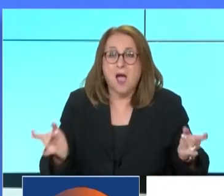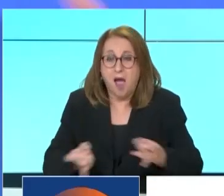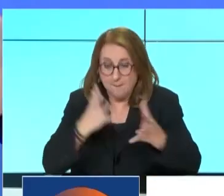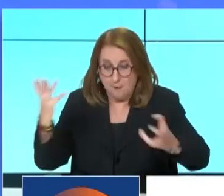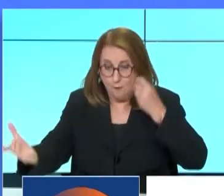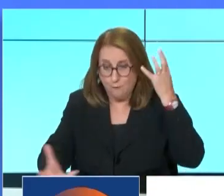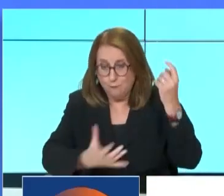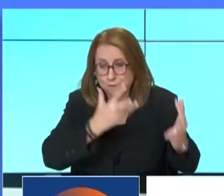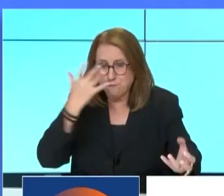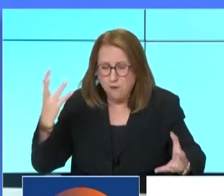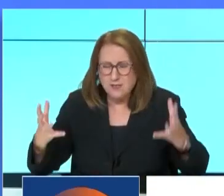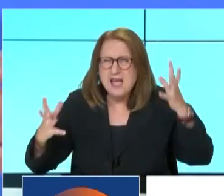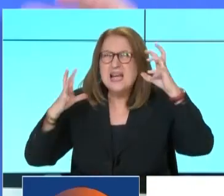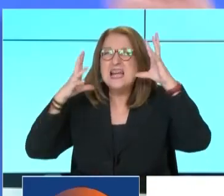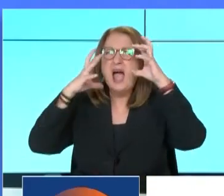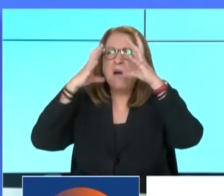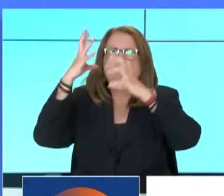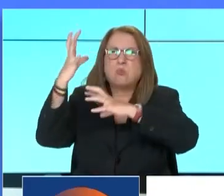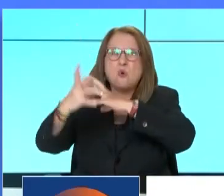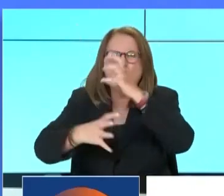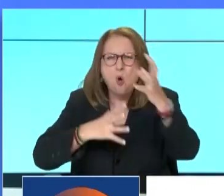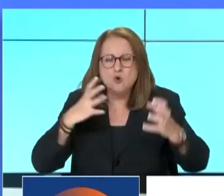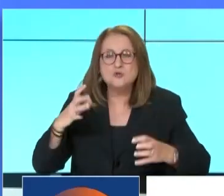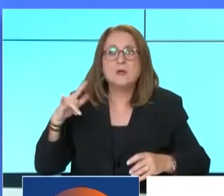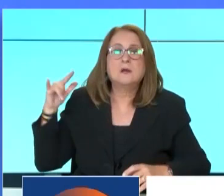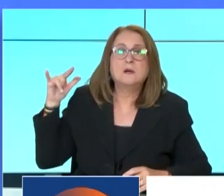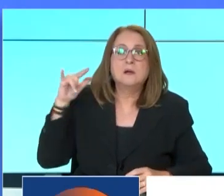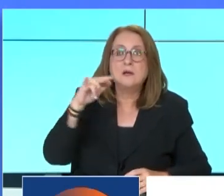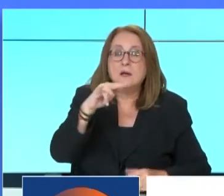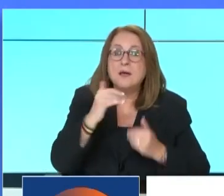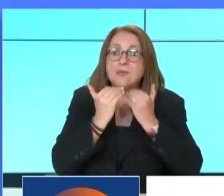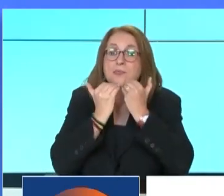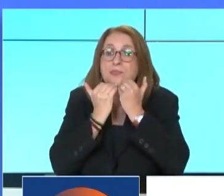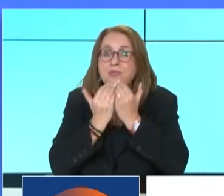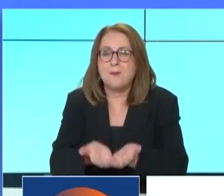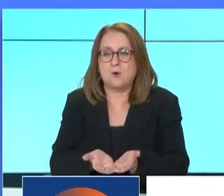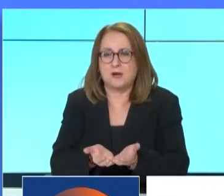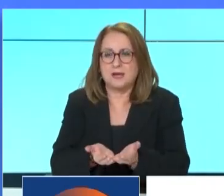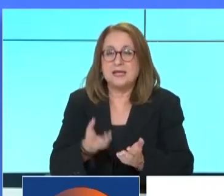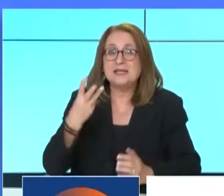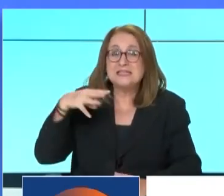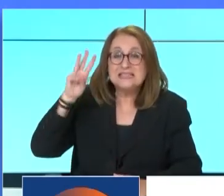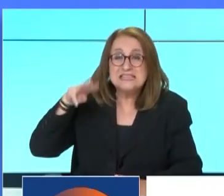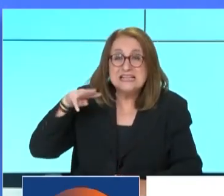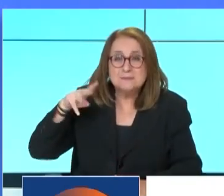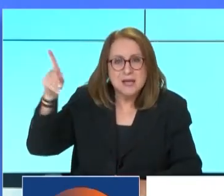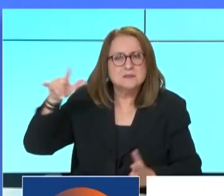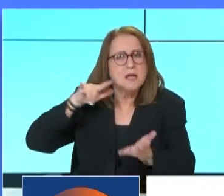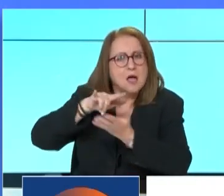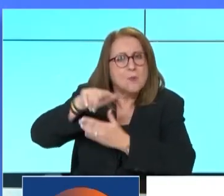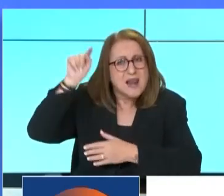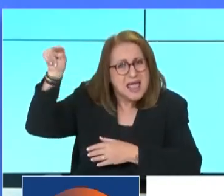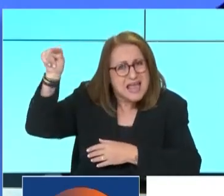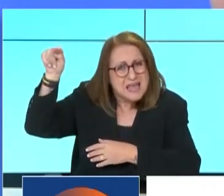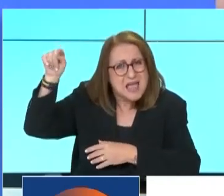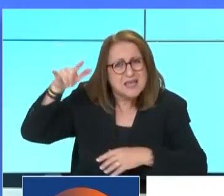τουλάχιστον όσο έκαιγε η φωτιά, τις τελευταίες 2 μέρες δεν έχουμε ουσιαστικά προβλήματα στην Εύβοια, η απάντηση ήταν τα εναέρια μέσα ήταν εκεί. Και